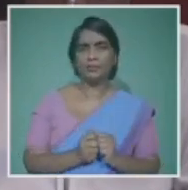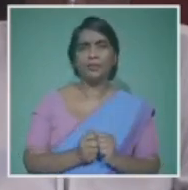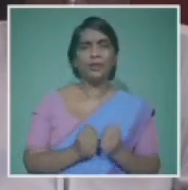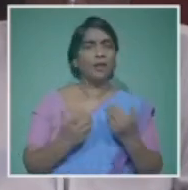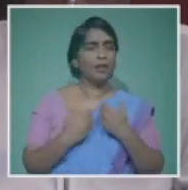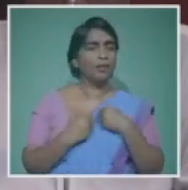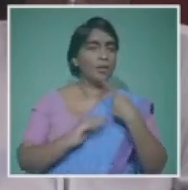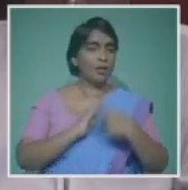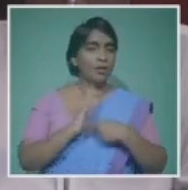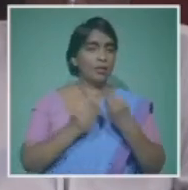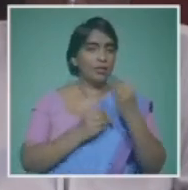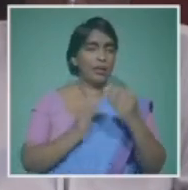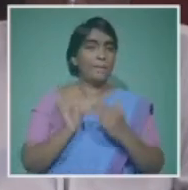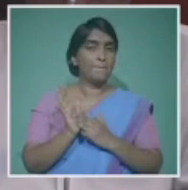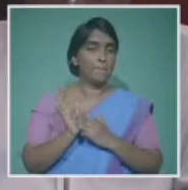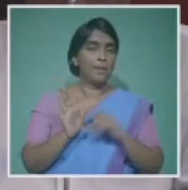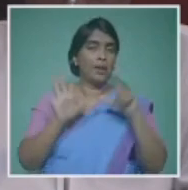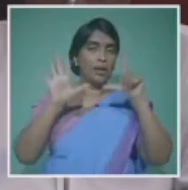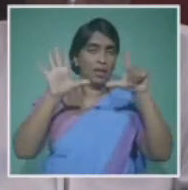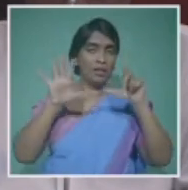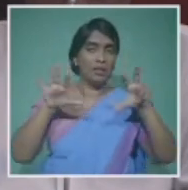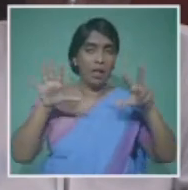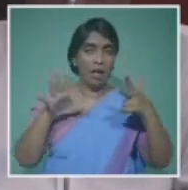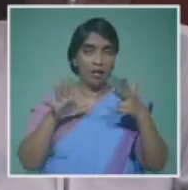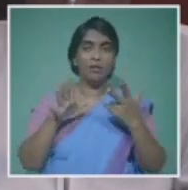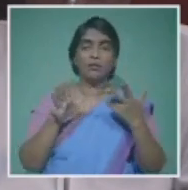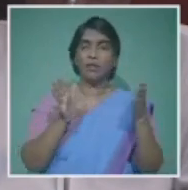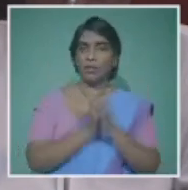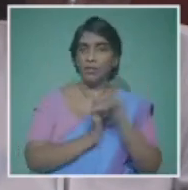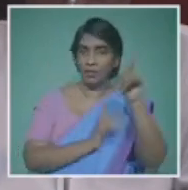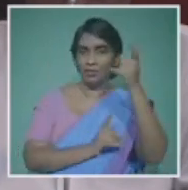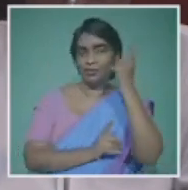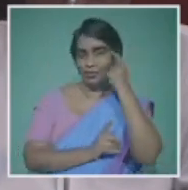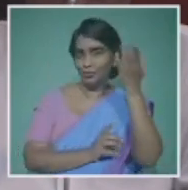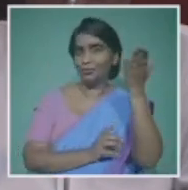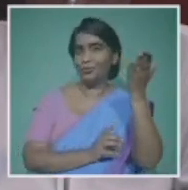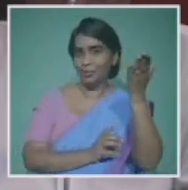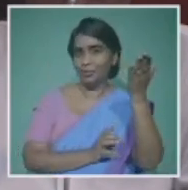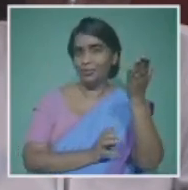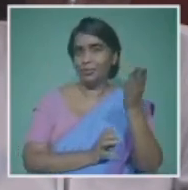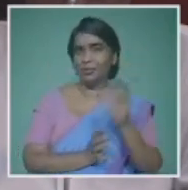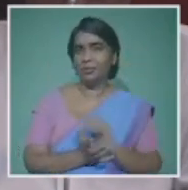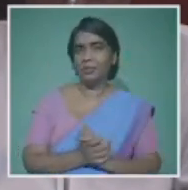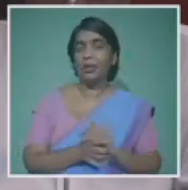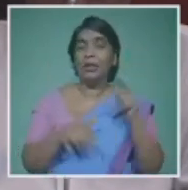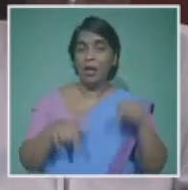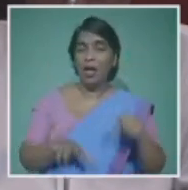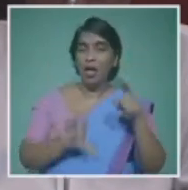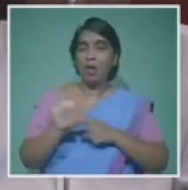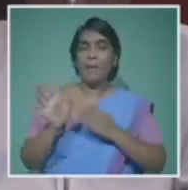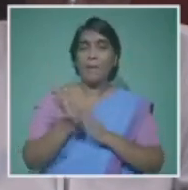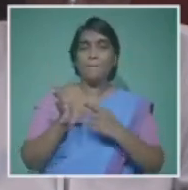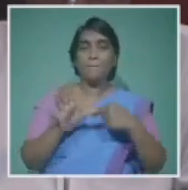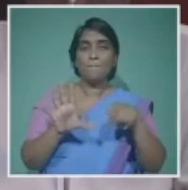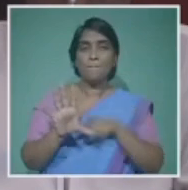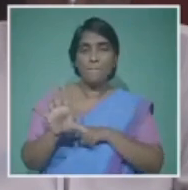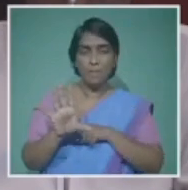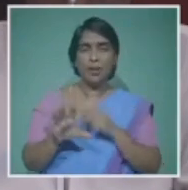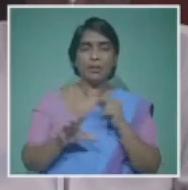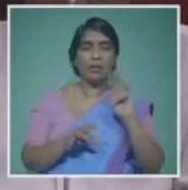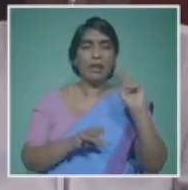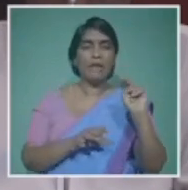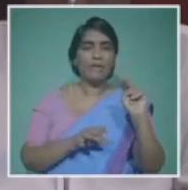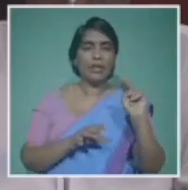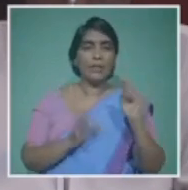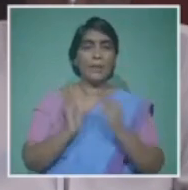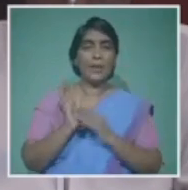අපි රට බාර දෙන්නකොට මිලියන 7800ක් එක බාර දුන්නේ ඔබතුමා දන්නවනේ මේ අවුරුද්දේ මේ මාස විතරයි අපි දන්නේ එක 20ට බහැලා